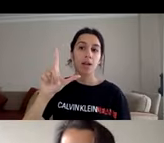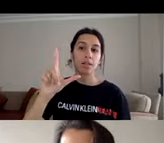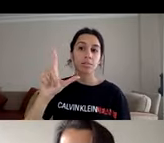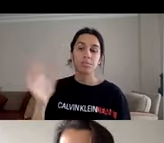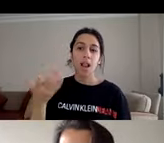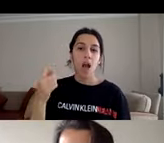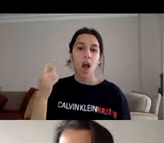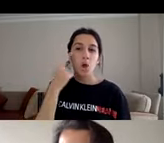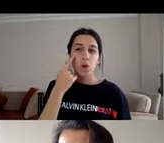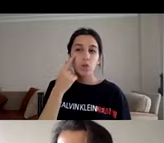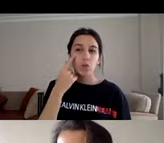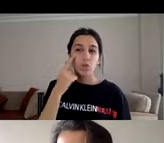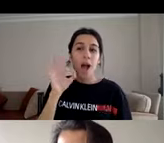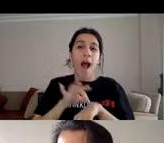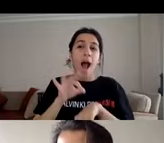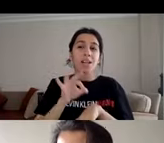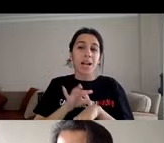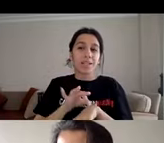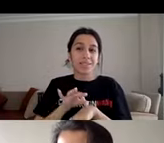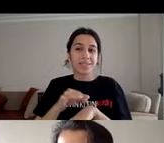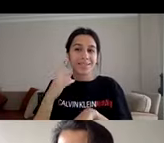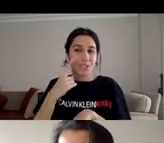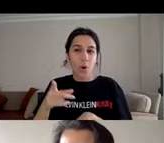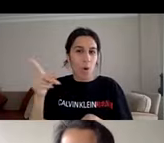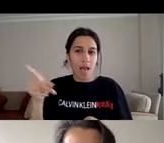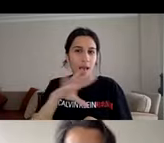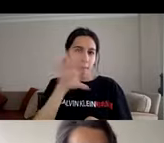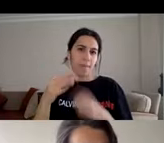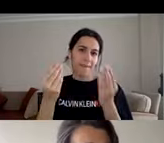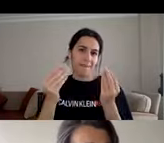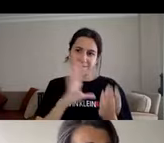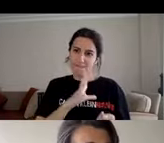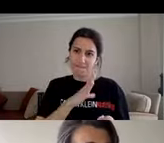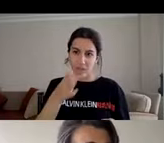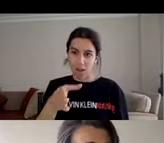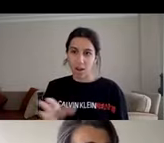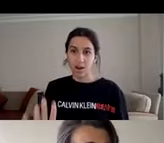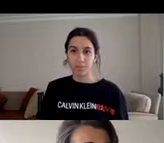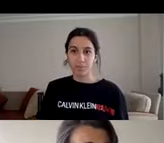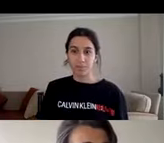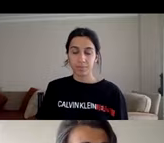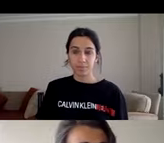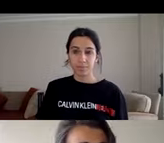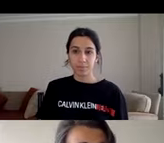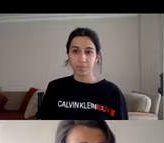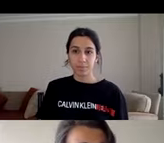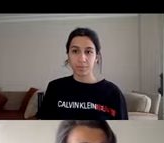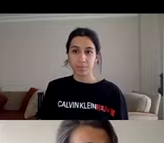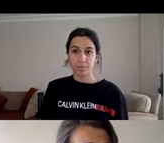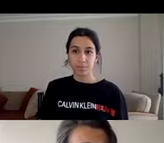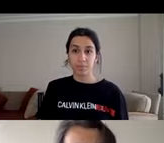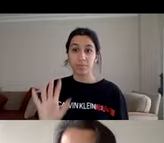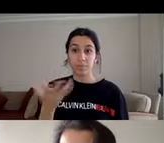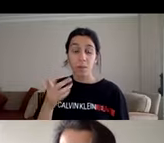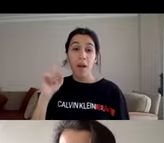şahsas görüşe sahip olan arkadaşlar da burada kalabalık ama çoğu zaman farkında olmadığımız çok kalabalık başka bir